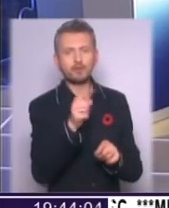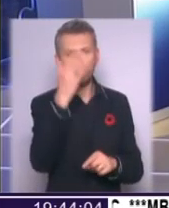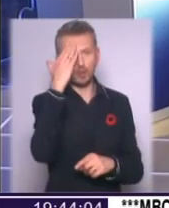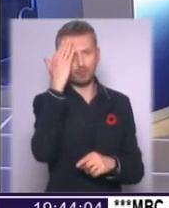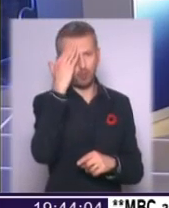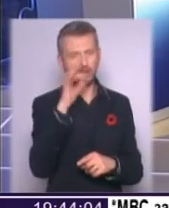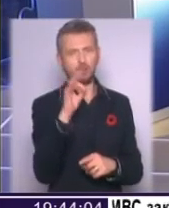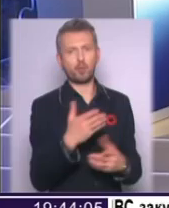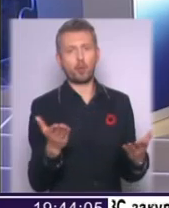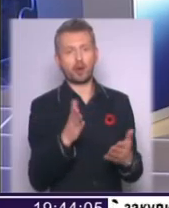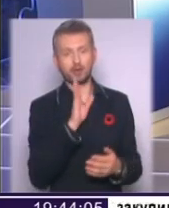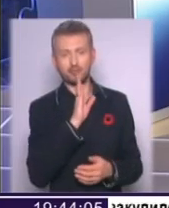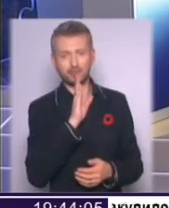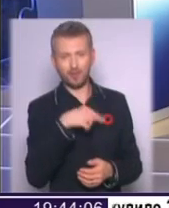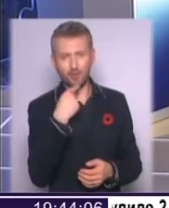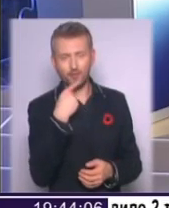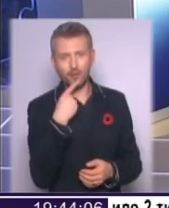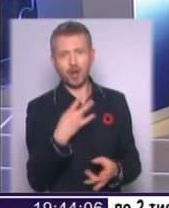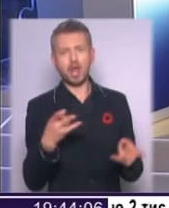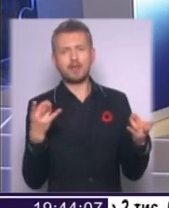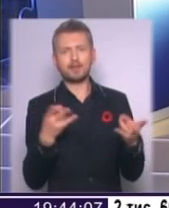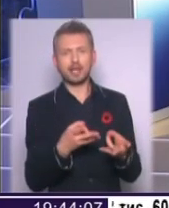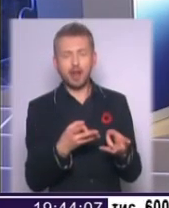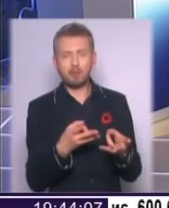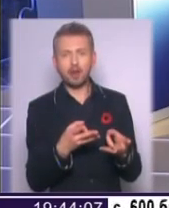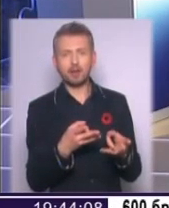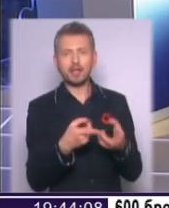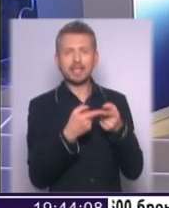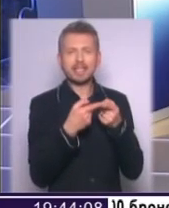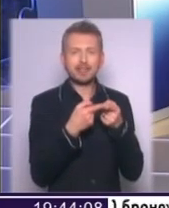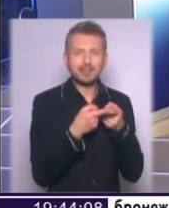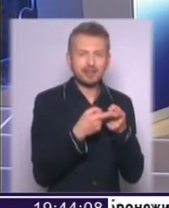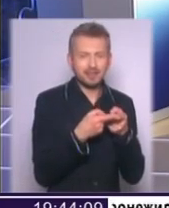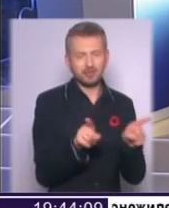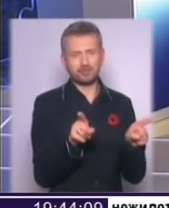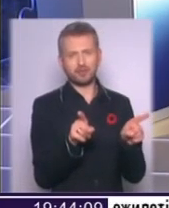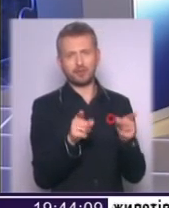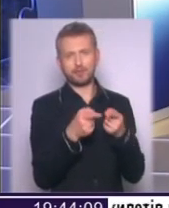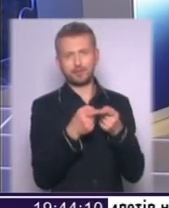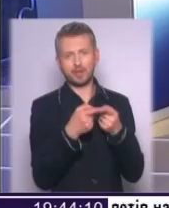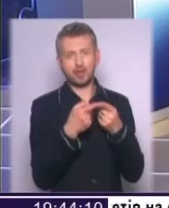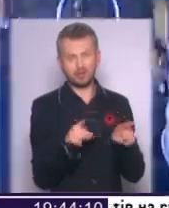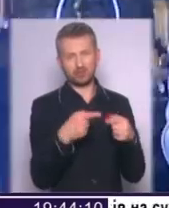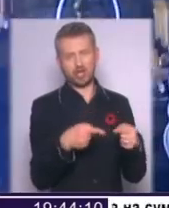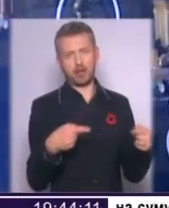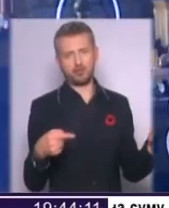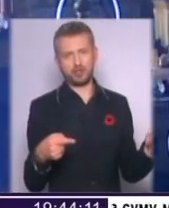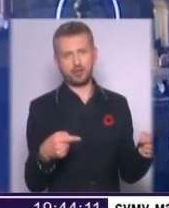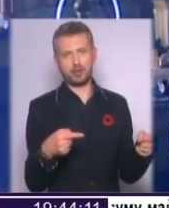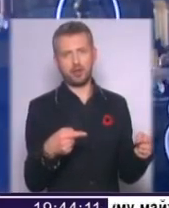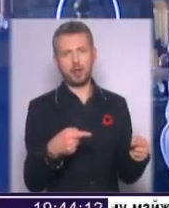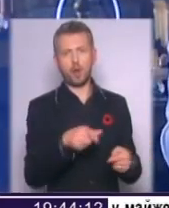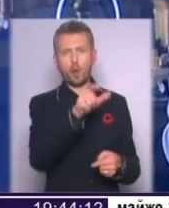добродійка говорить, так, треба якраз інші інші речі,